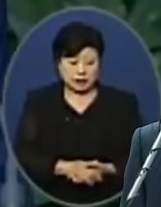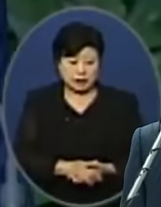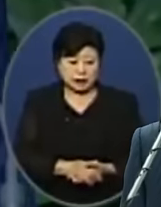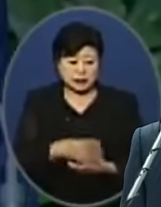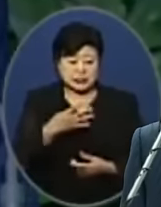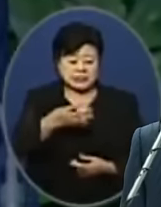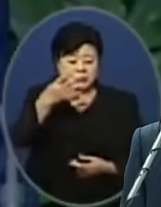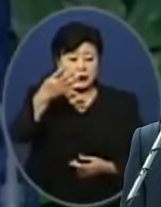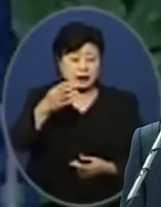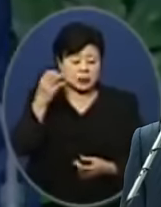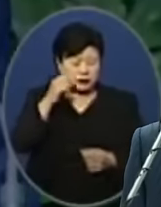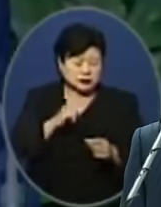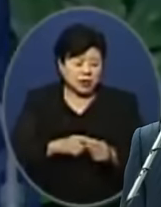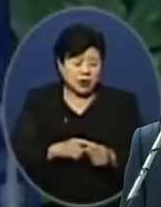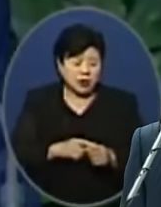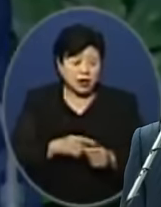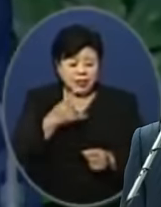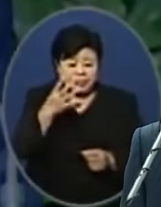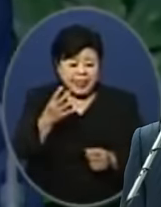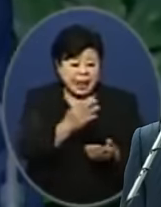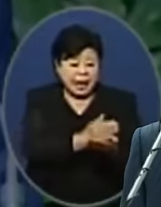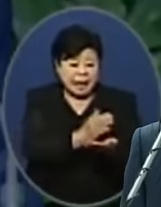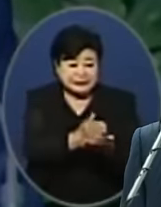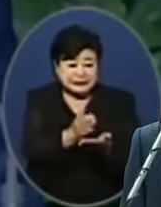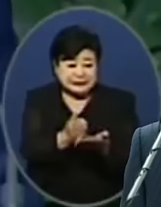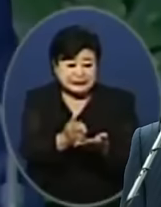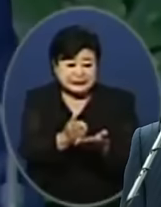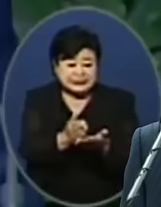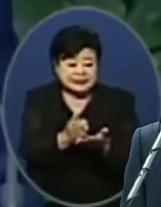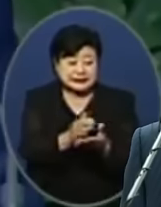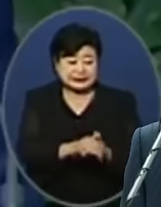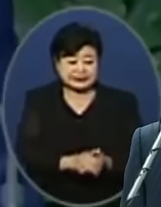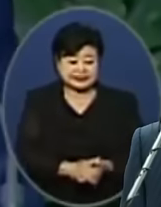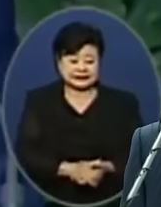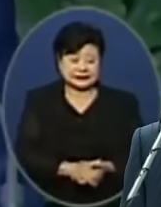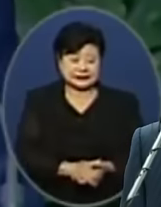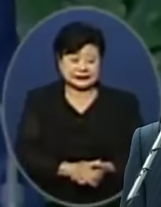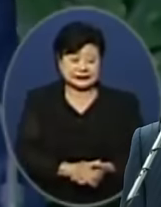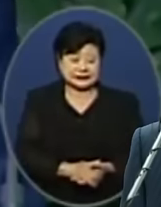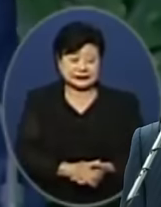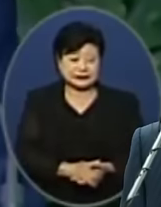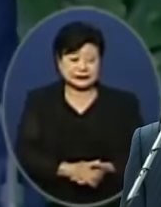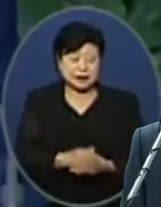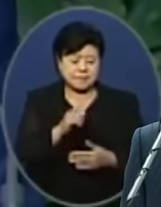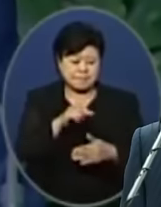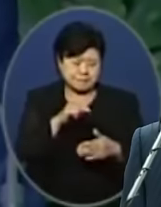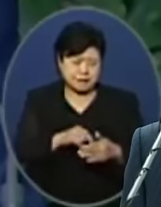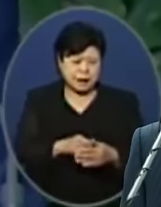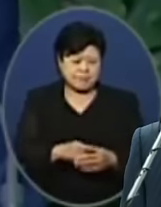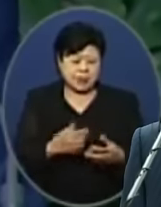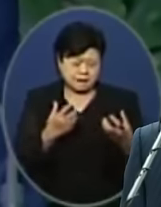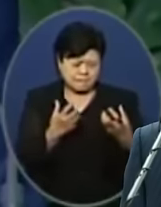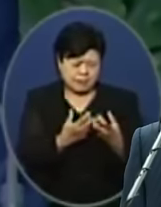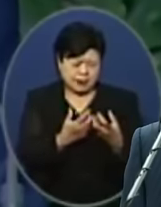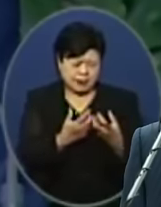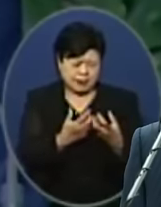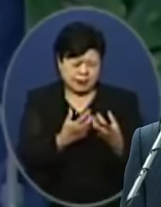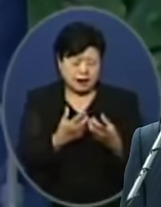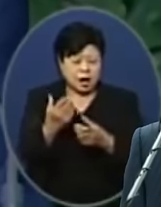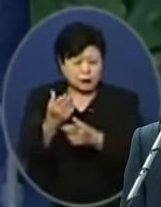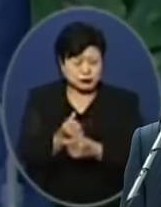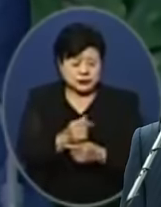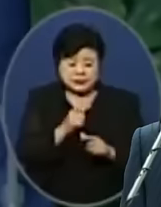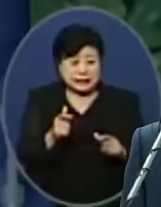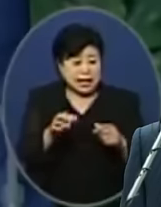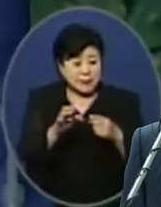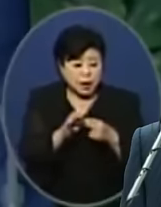4차원의 영성인 이 네 가지 요소를 여러분 마음속에 꽉 붙잡지